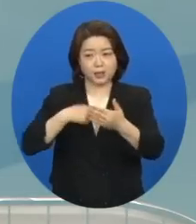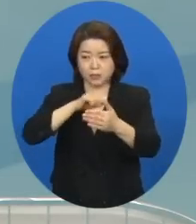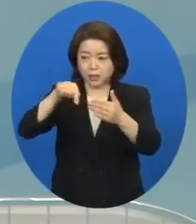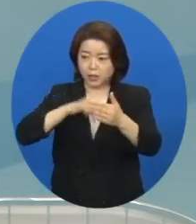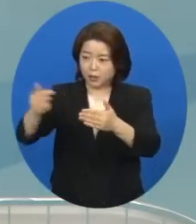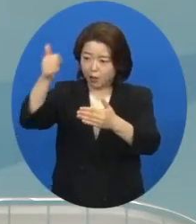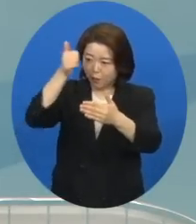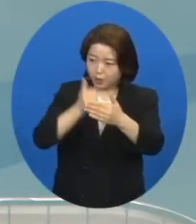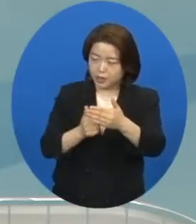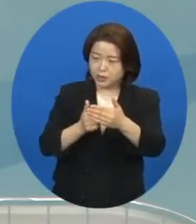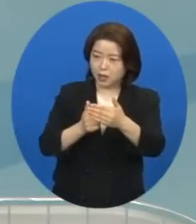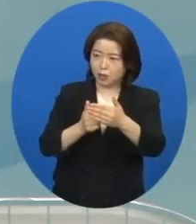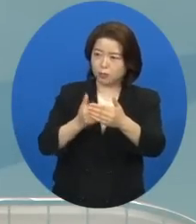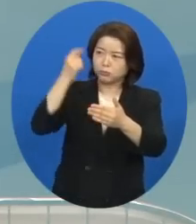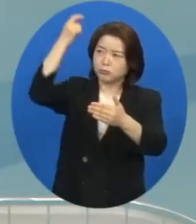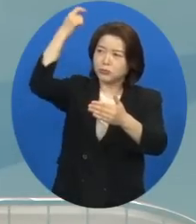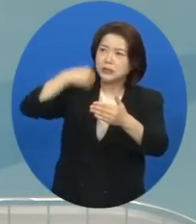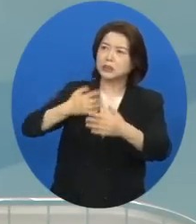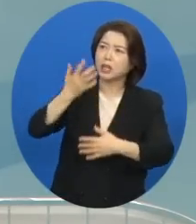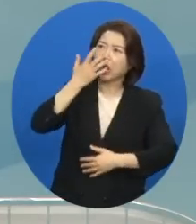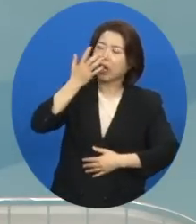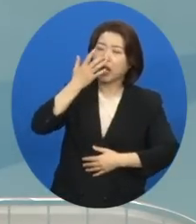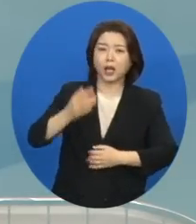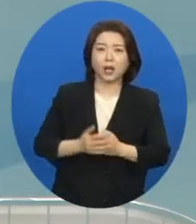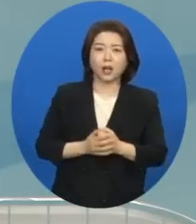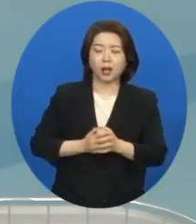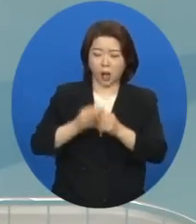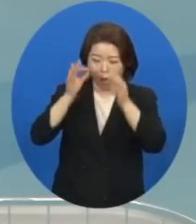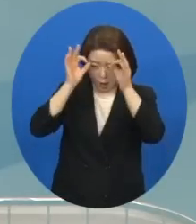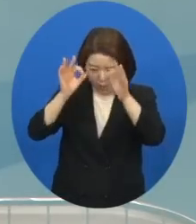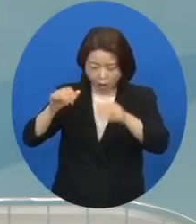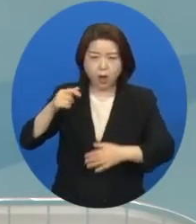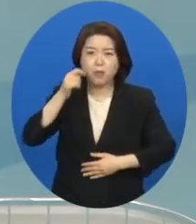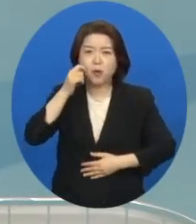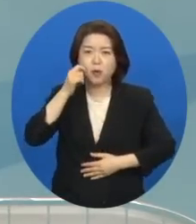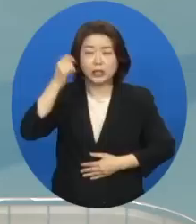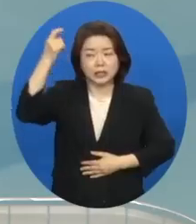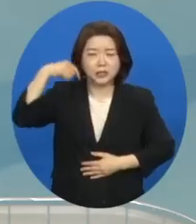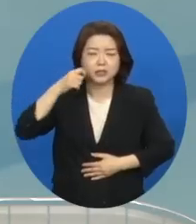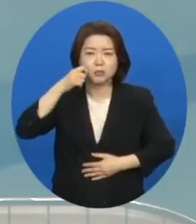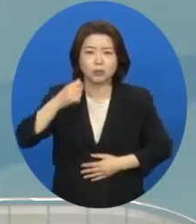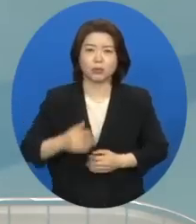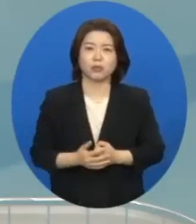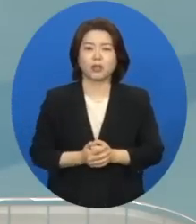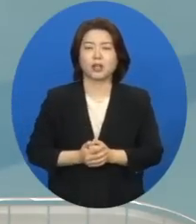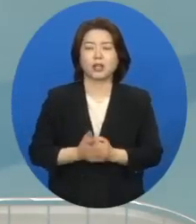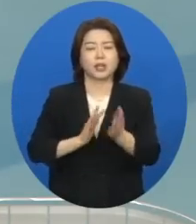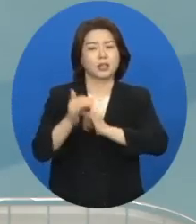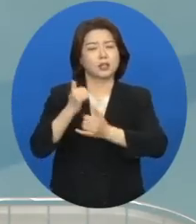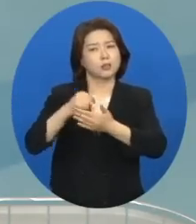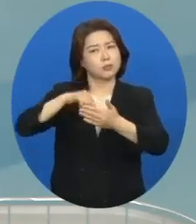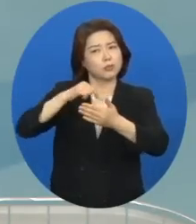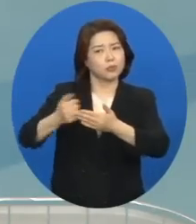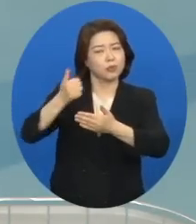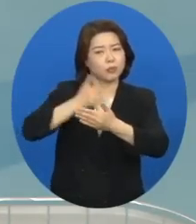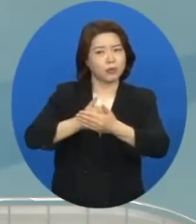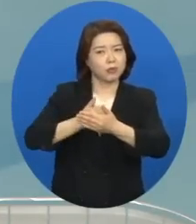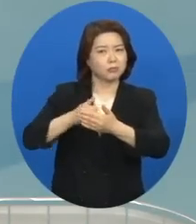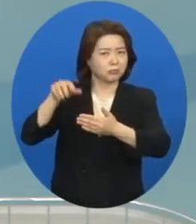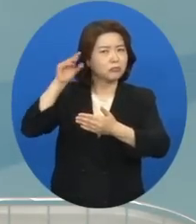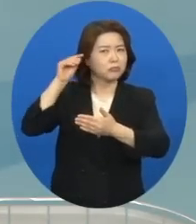전혀 느껴지지도 않고 보이지도 않아요. 예수님이 내 안에 계시다. 그럼